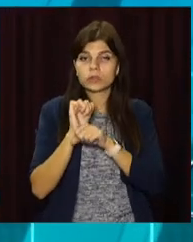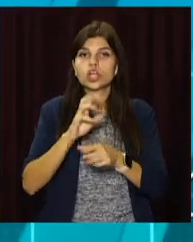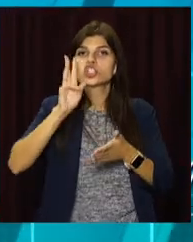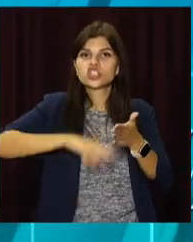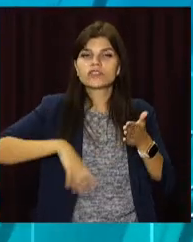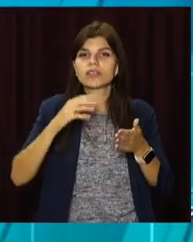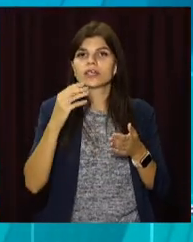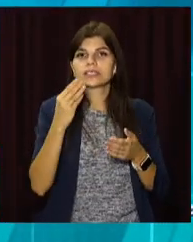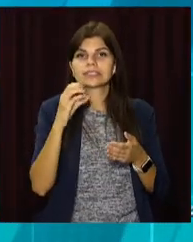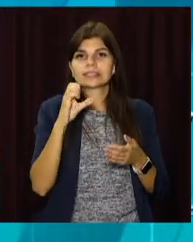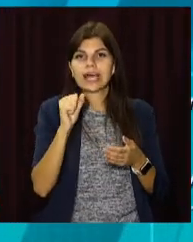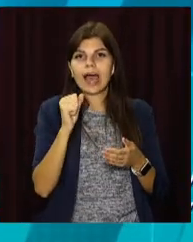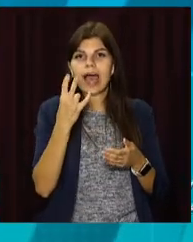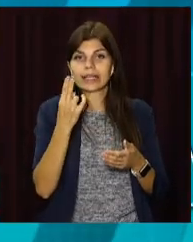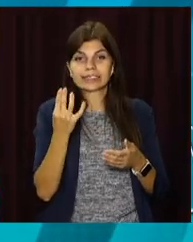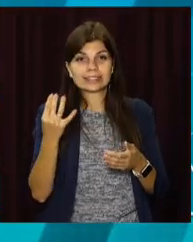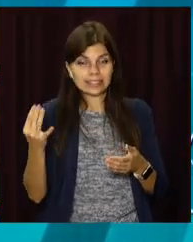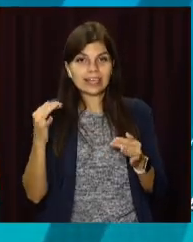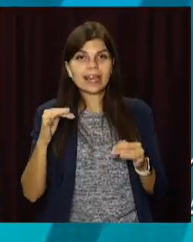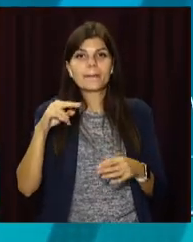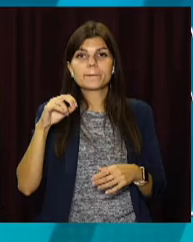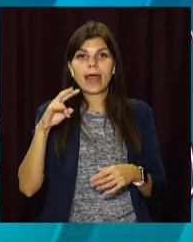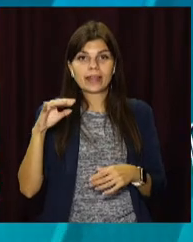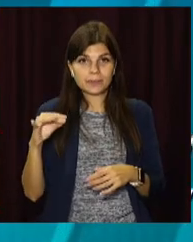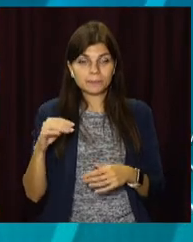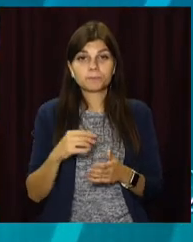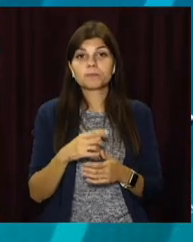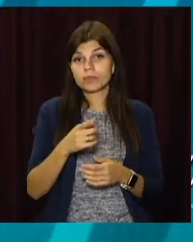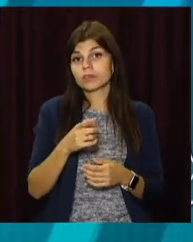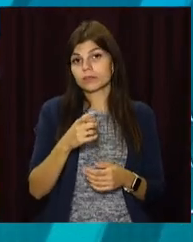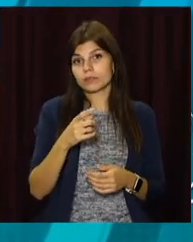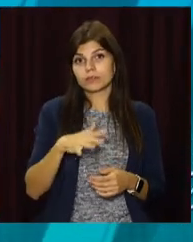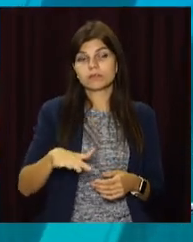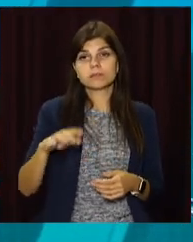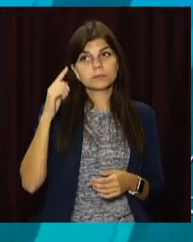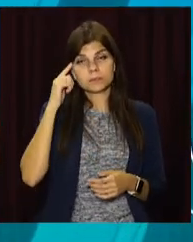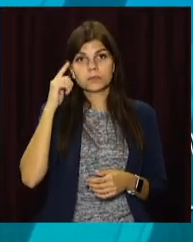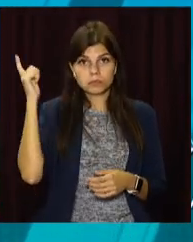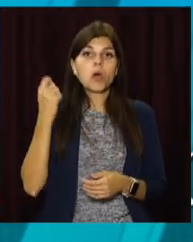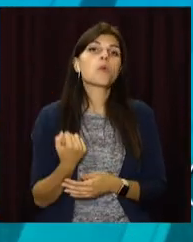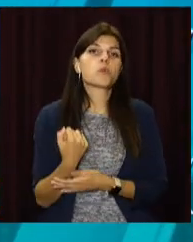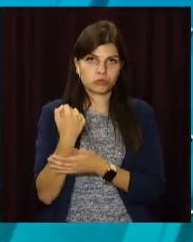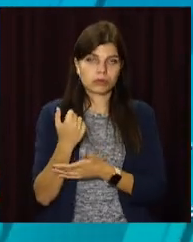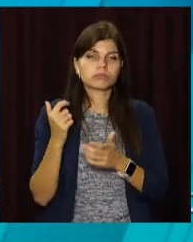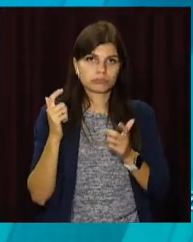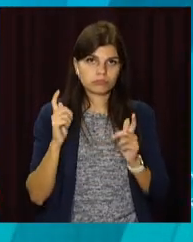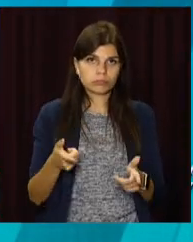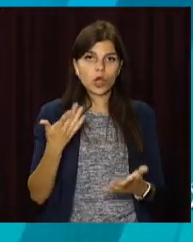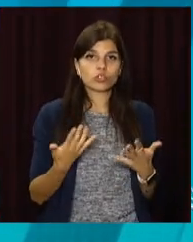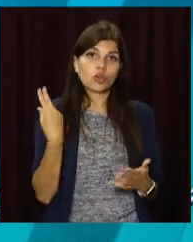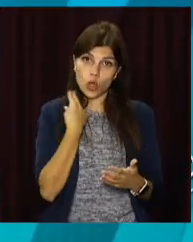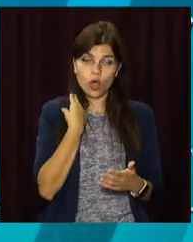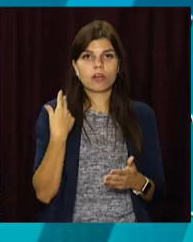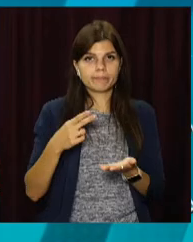та пені за прострочення оплати за доставку газу і впровадження мораторію підтримало на підтримання газопостачання за